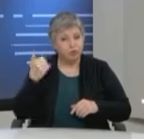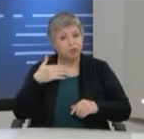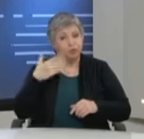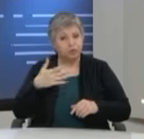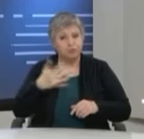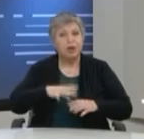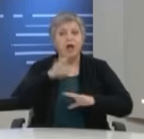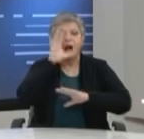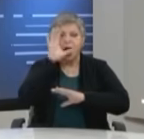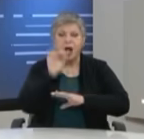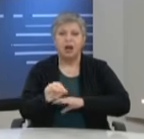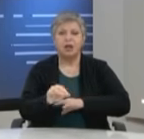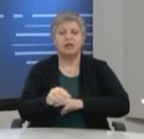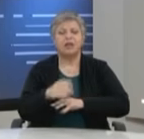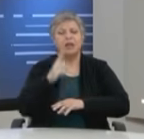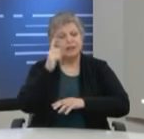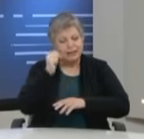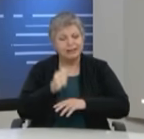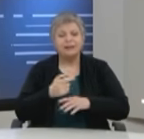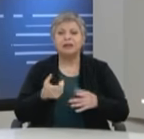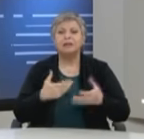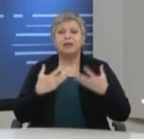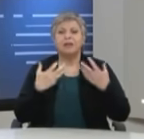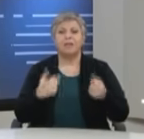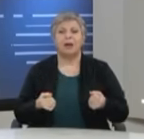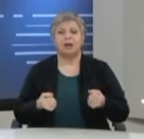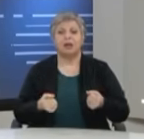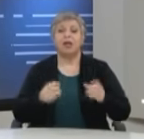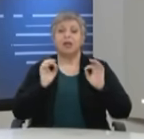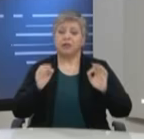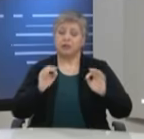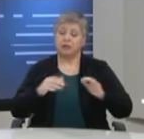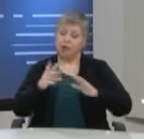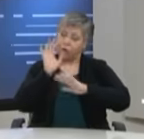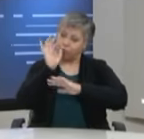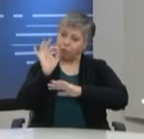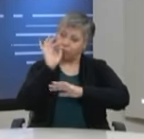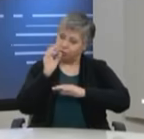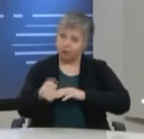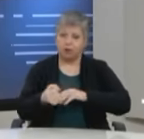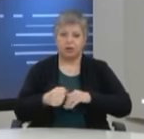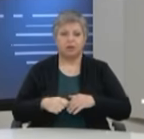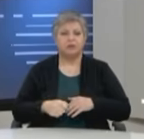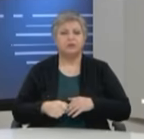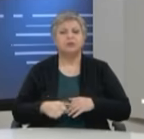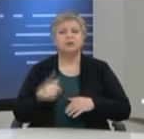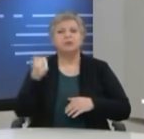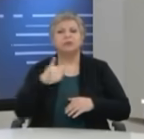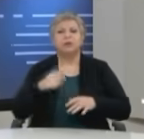οράματα. Αυτή όμως, αυτή η σταθερή εθνική στάση, κύριε Τσίπρα, αλλάζει τώρα βία. Γιατί ΣΥΡΙΖΑ και